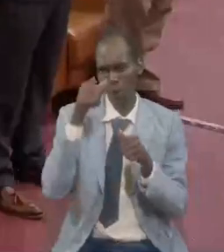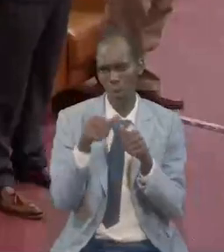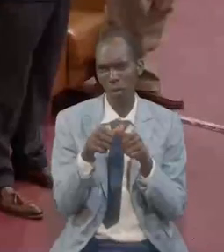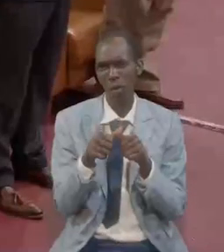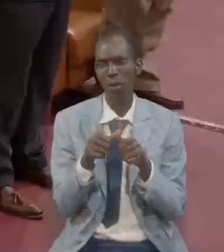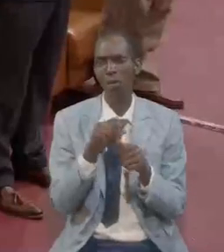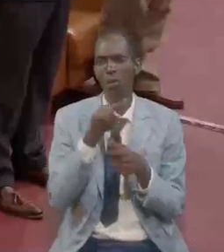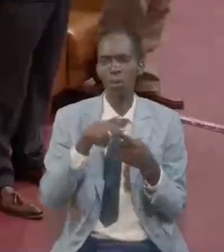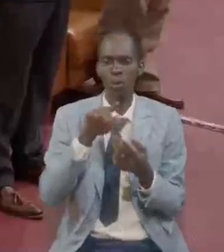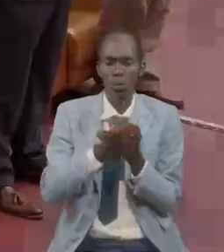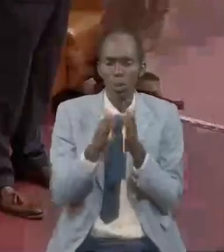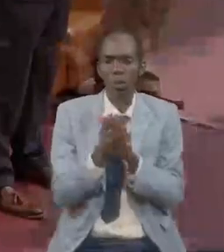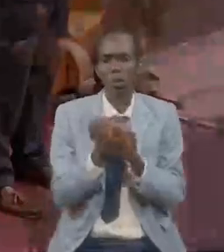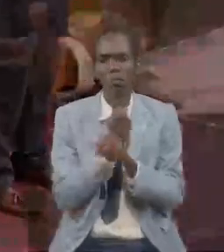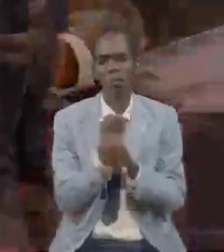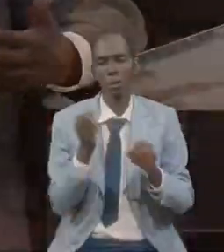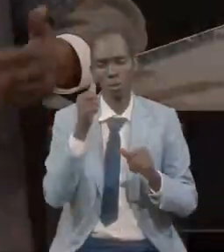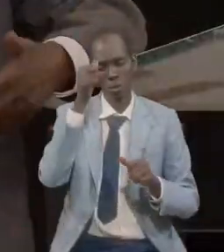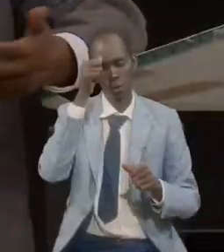Lorsque vous êtes sauvé,